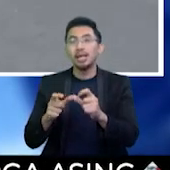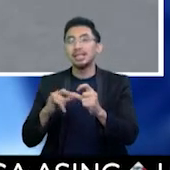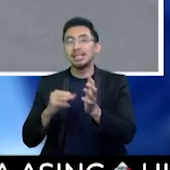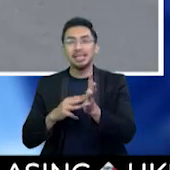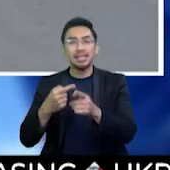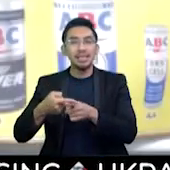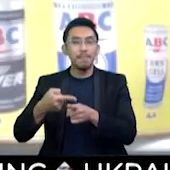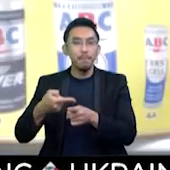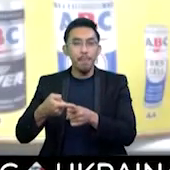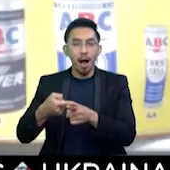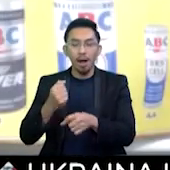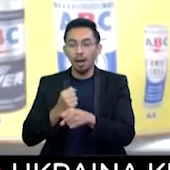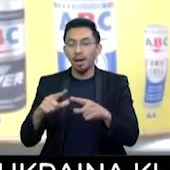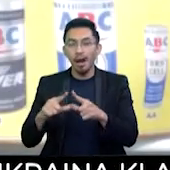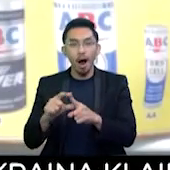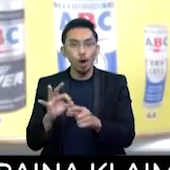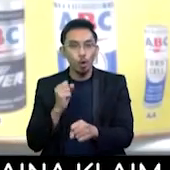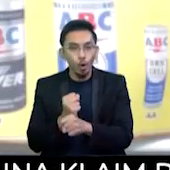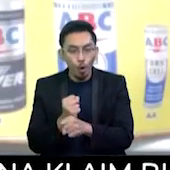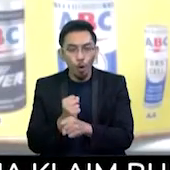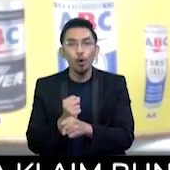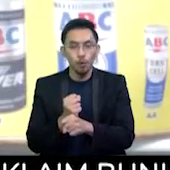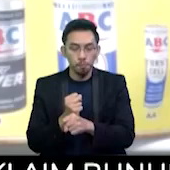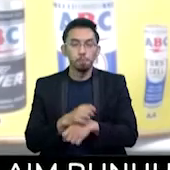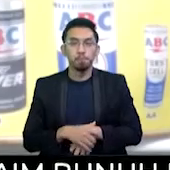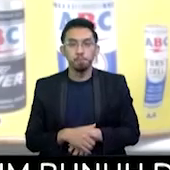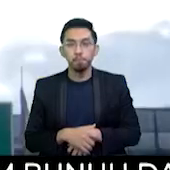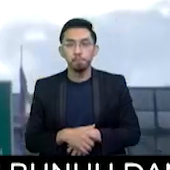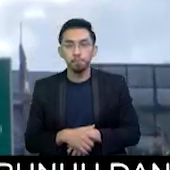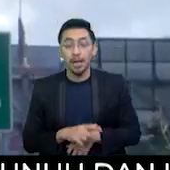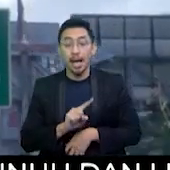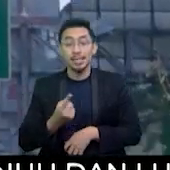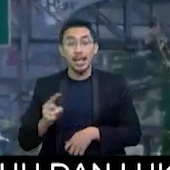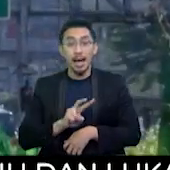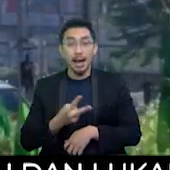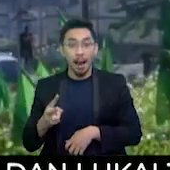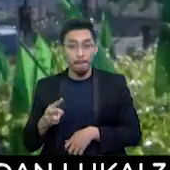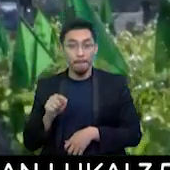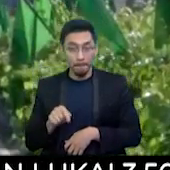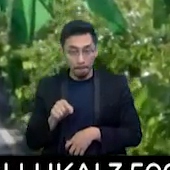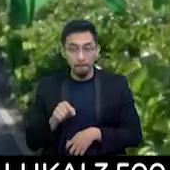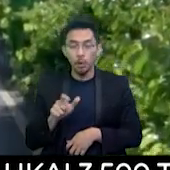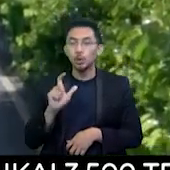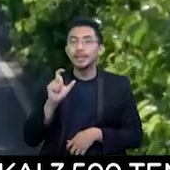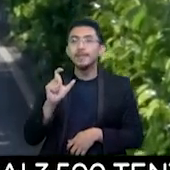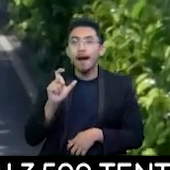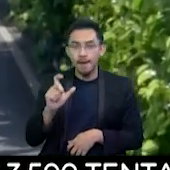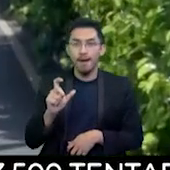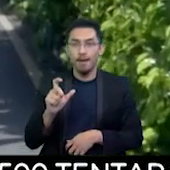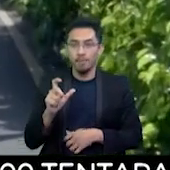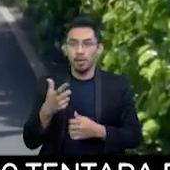Pasar Angin. Pemberlakuan sistem ganjil genap ini merupakan antisipasi dari membatasi